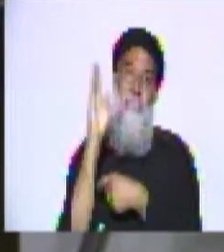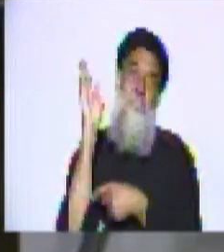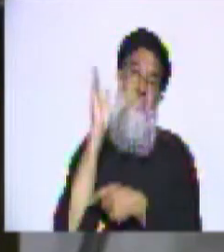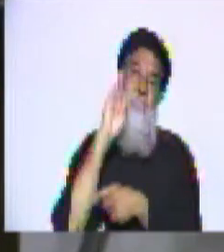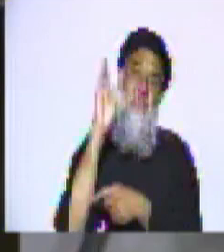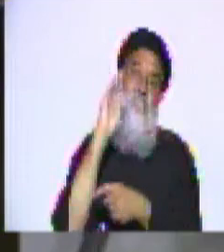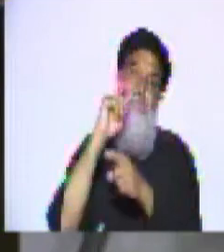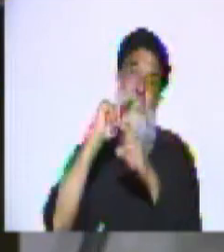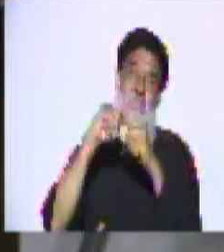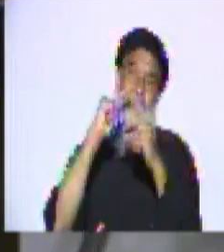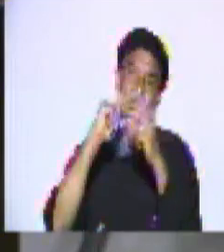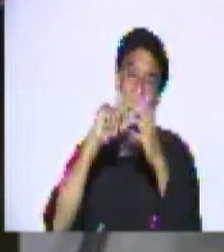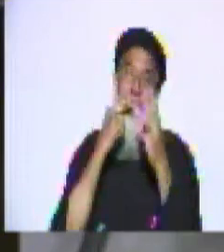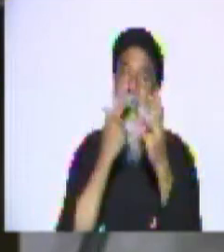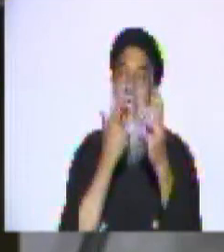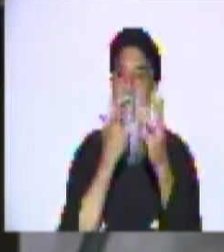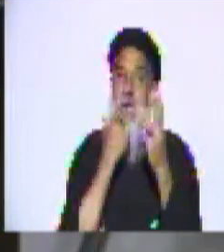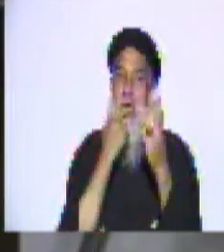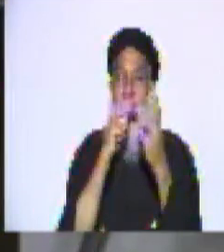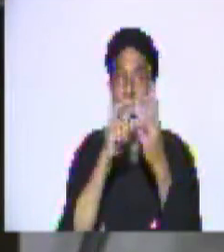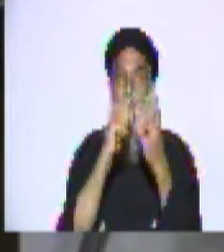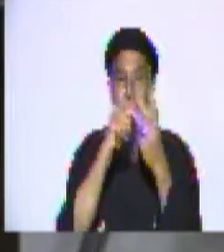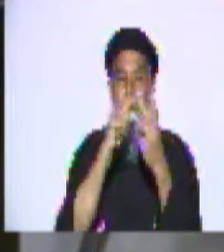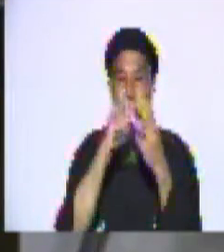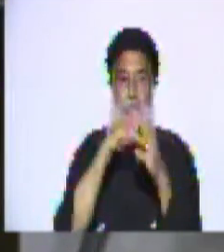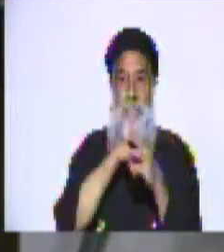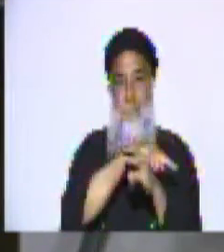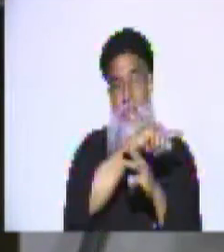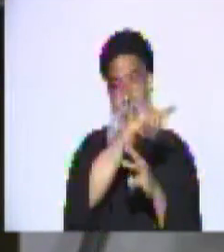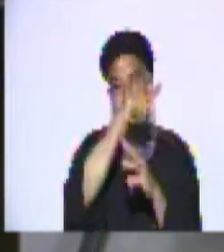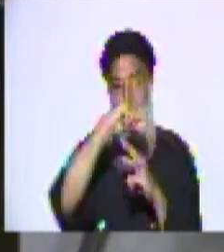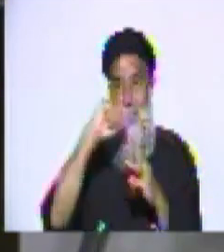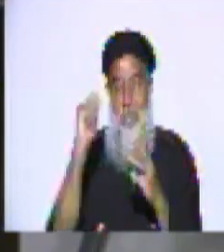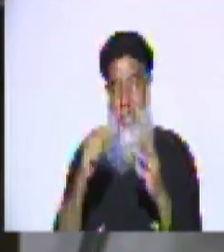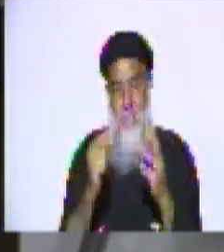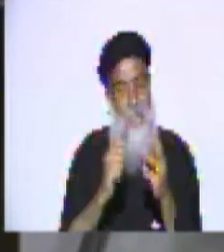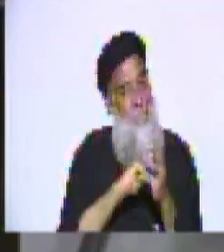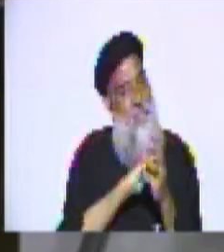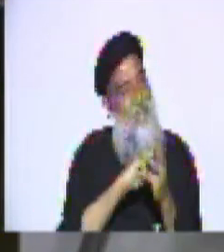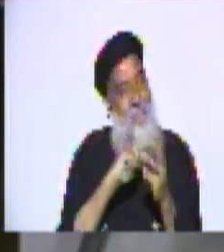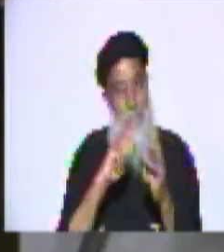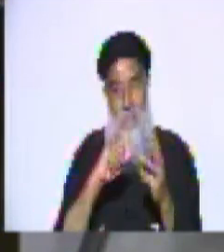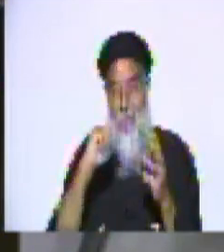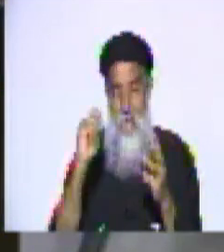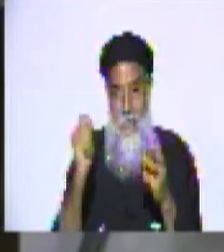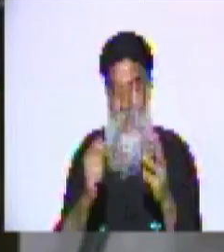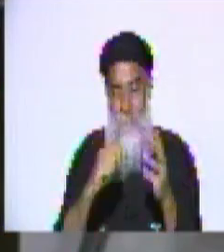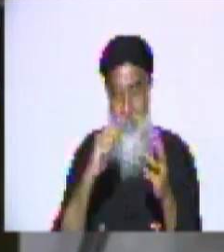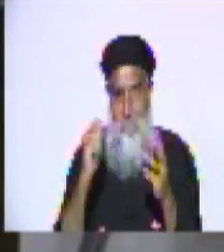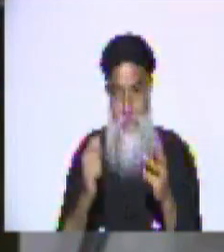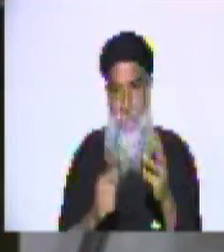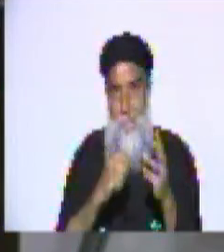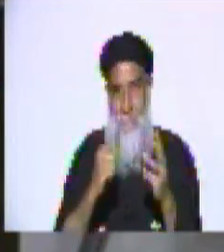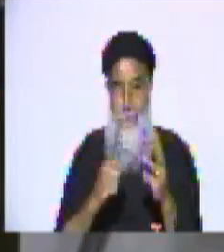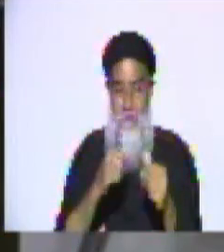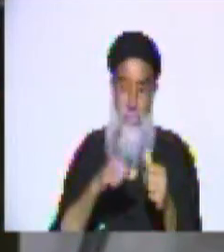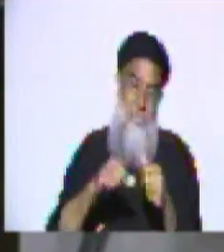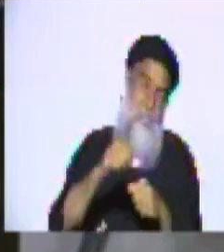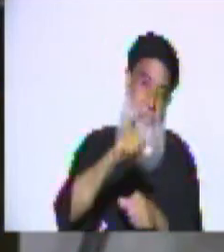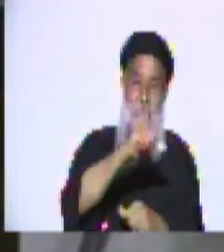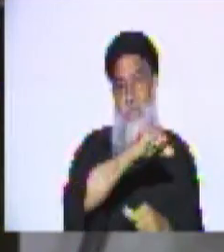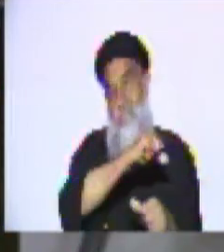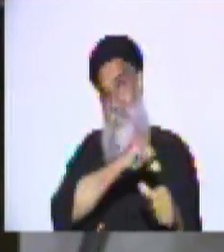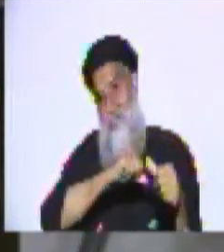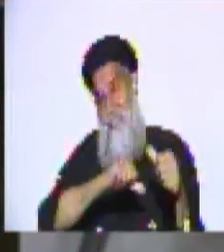3 سنوات، ومش كل اللي علمه لهم اتكتب، عشان كده في تقليد